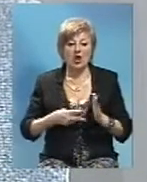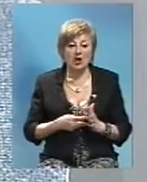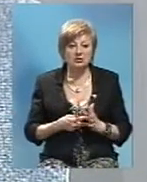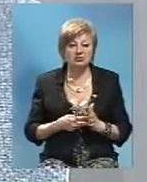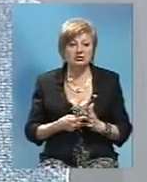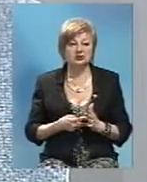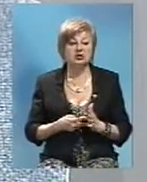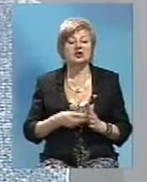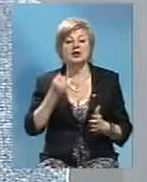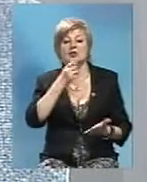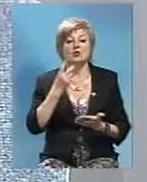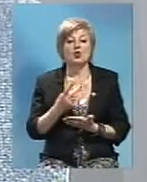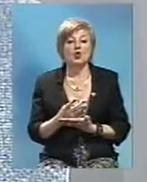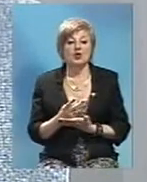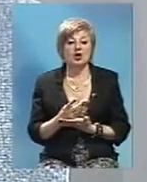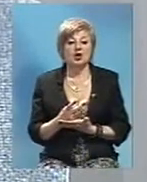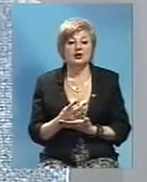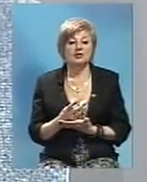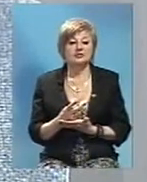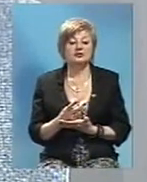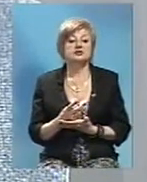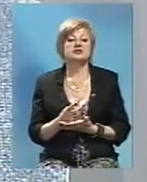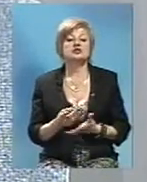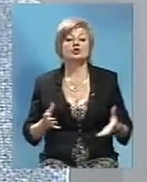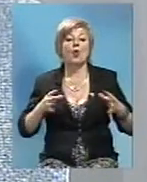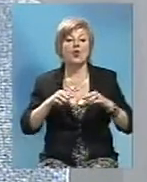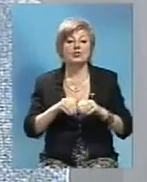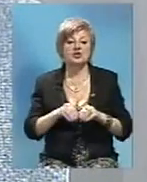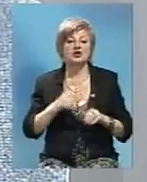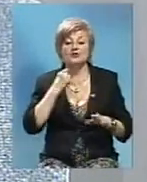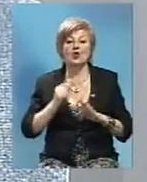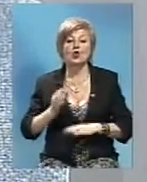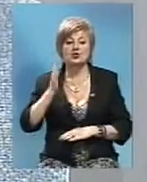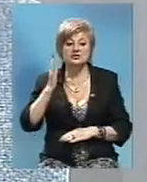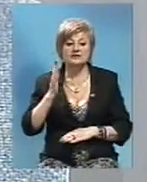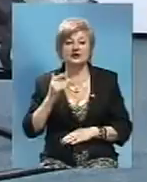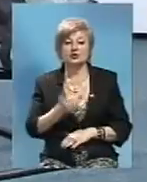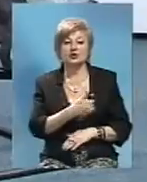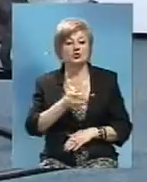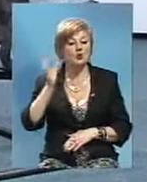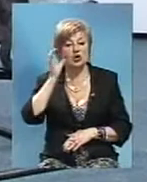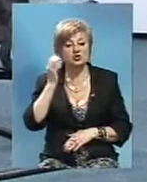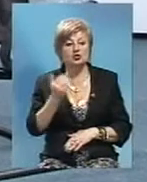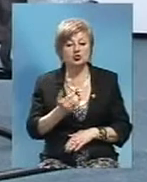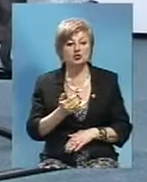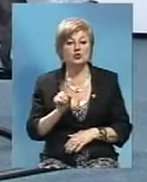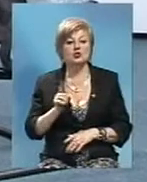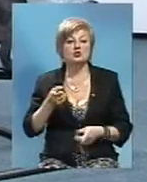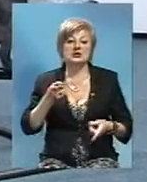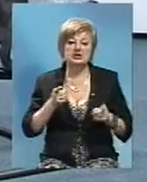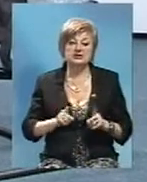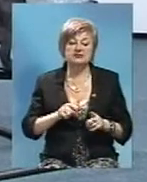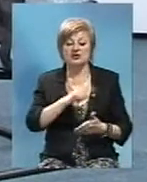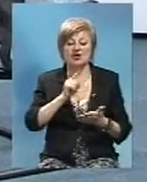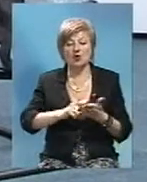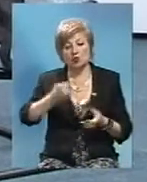Депутати продемонстрували дивовижну об'єднаність у голосуванні. Я пропоную послухати, чому. Тому що дійсно це питання культури,